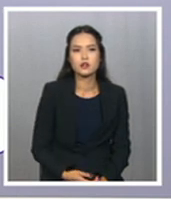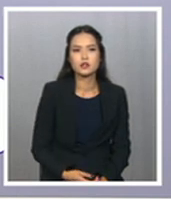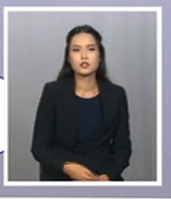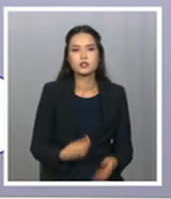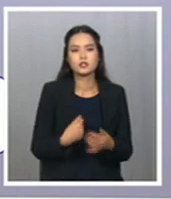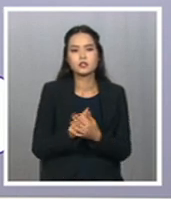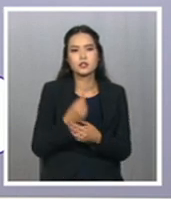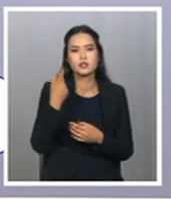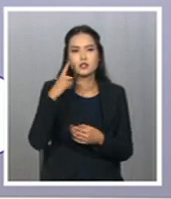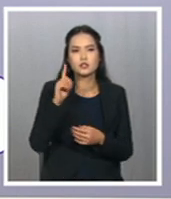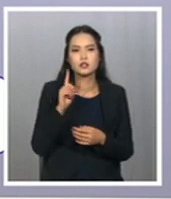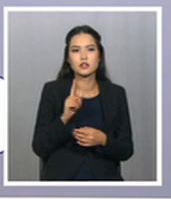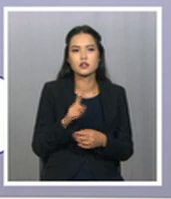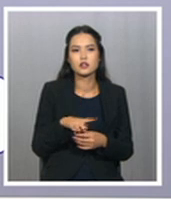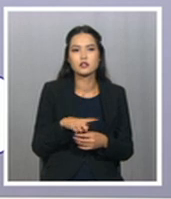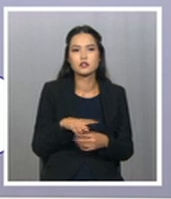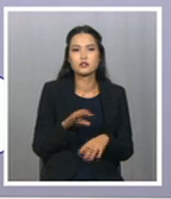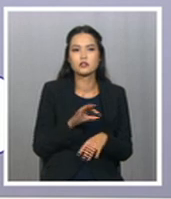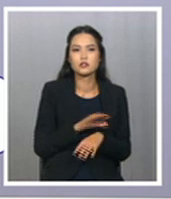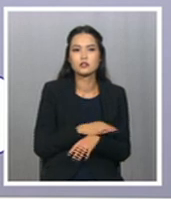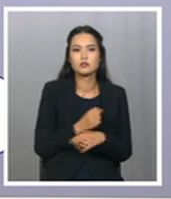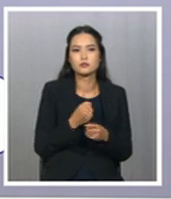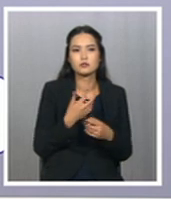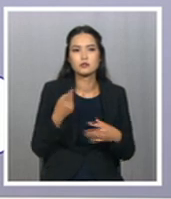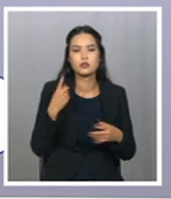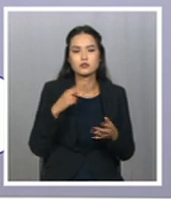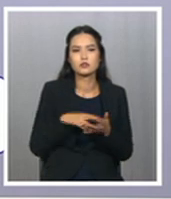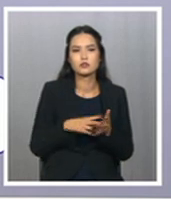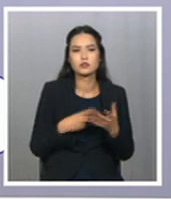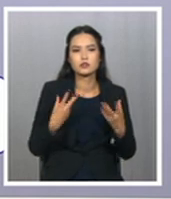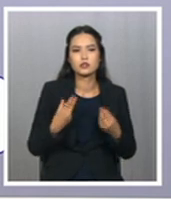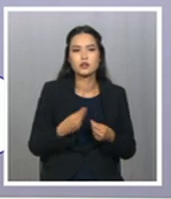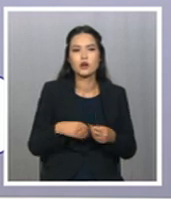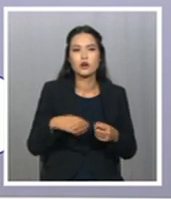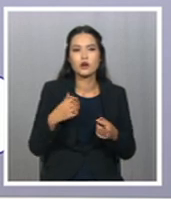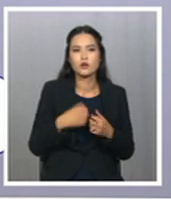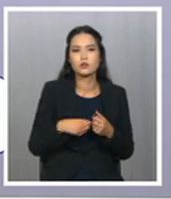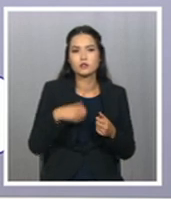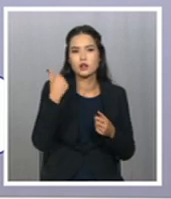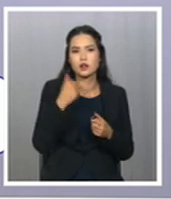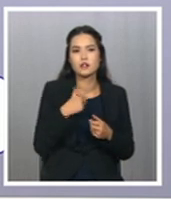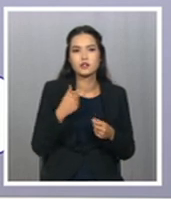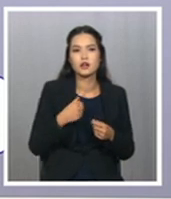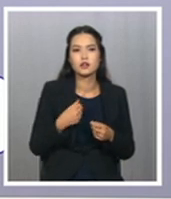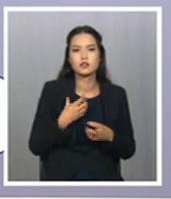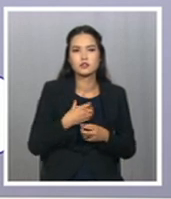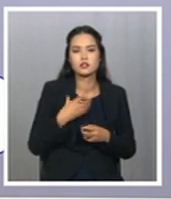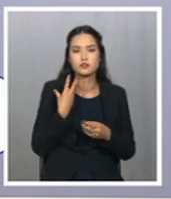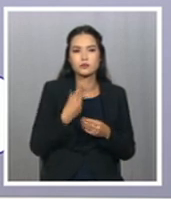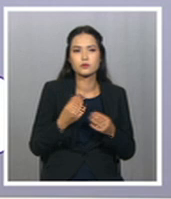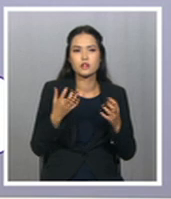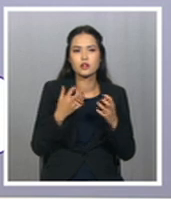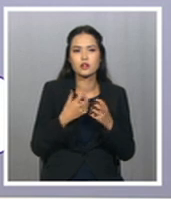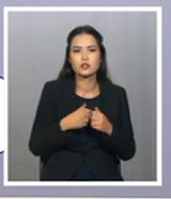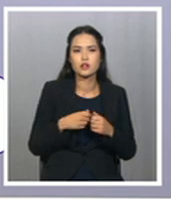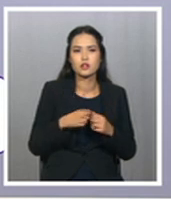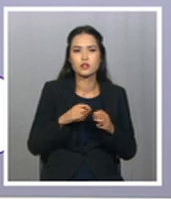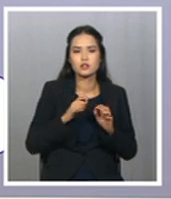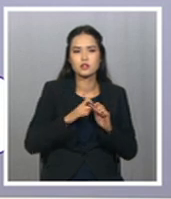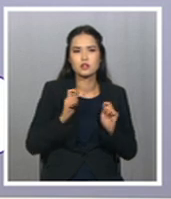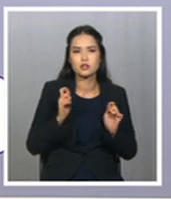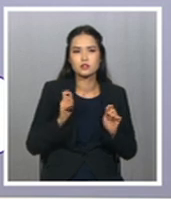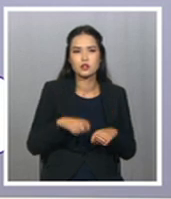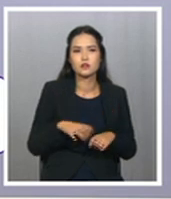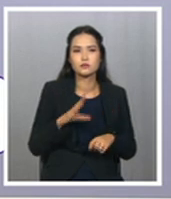Элеонораға тұрмысқа шығу ұсынысын білдірген кезде от ағасындағы негізгі рөлді өзі атқаратын анық ашық айтқан